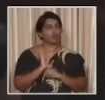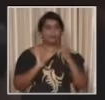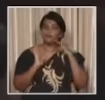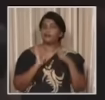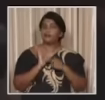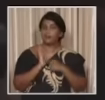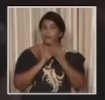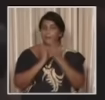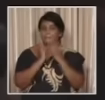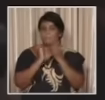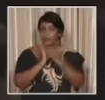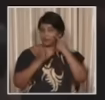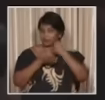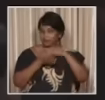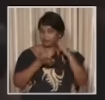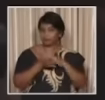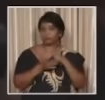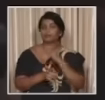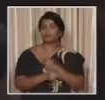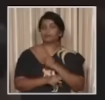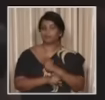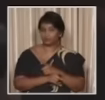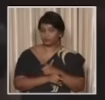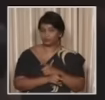විභාගයේ පේපර් මාකින් කරපු ගුරුවරුන්ගේ